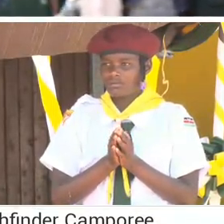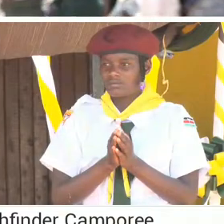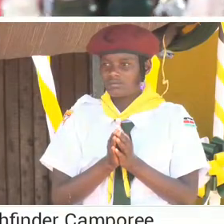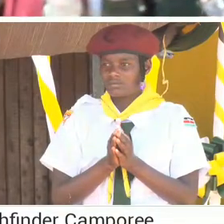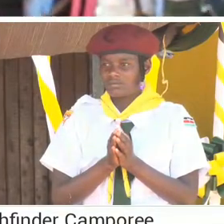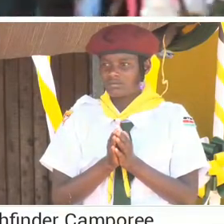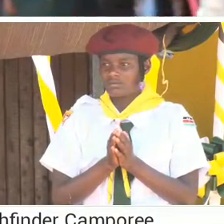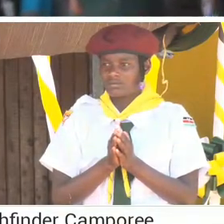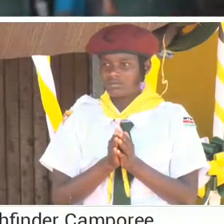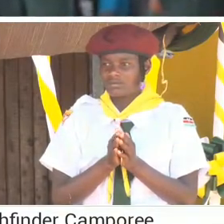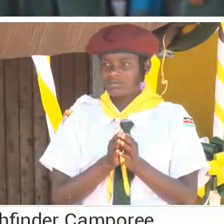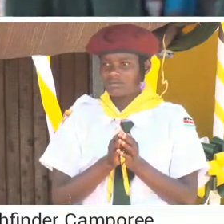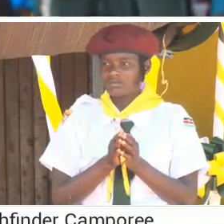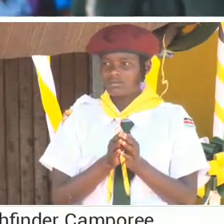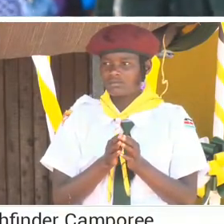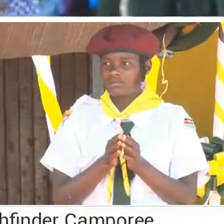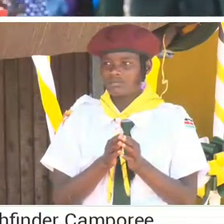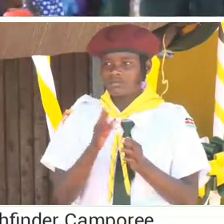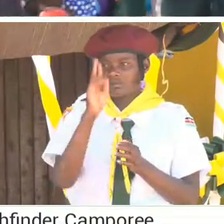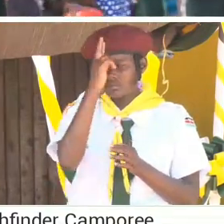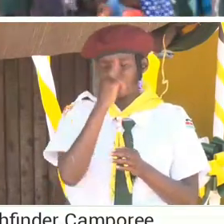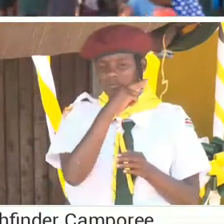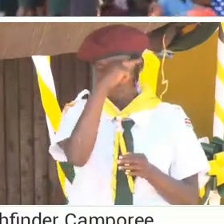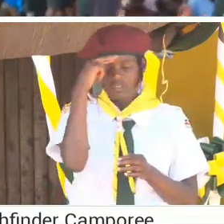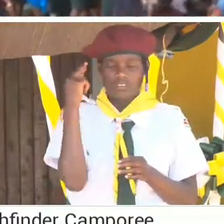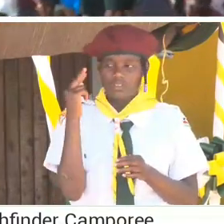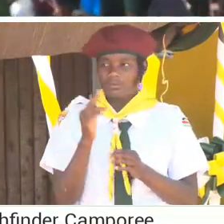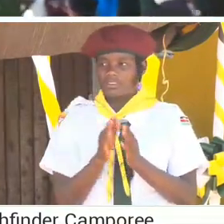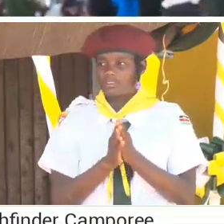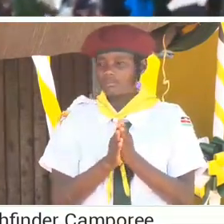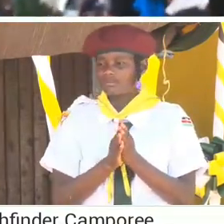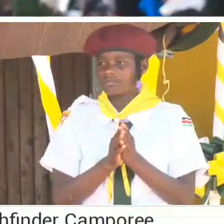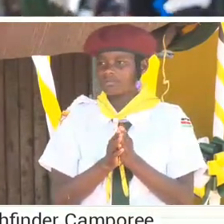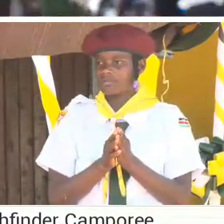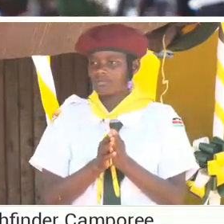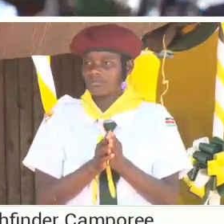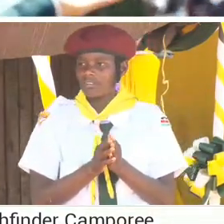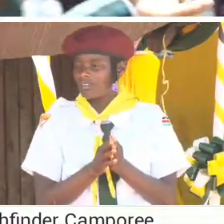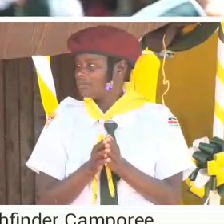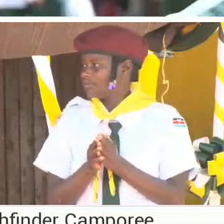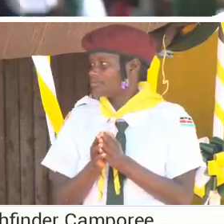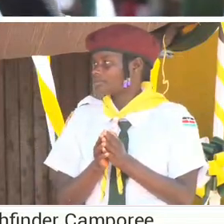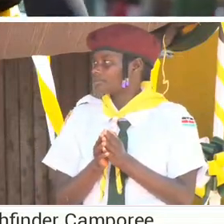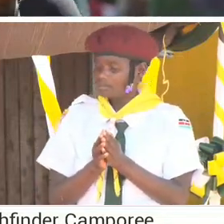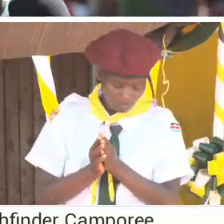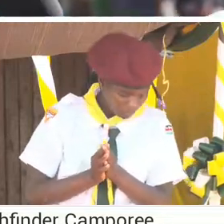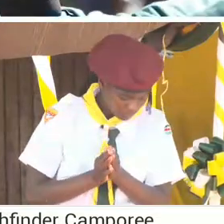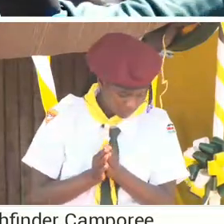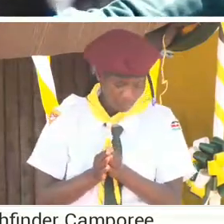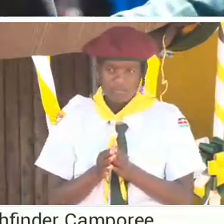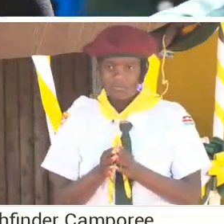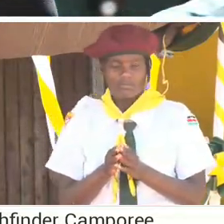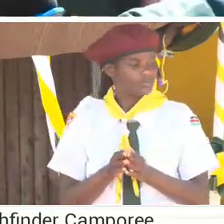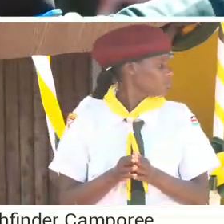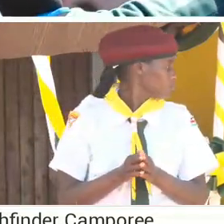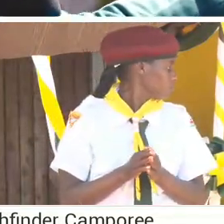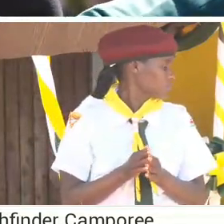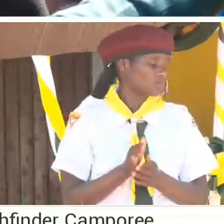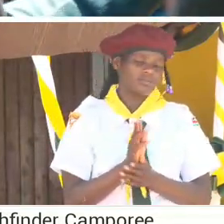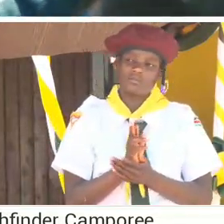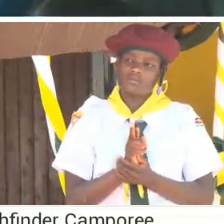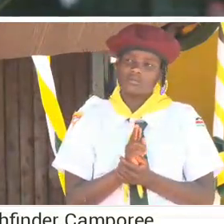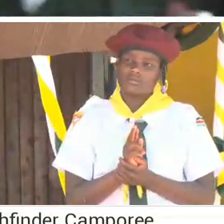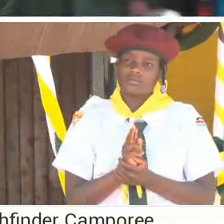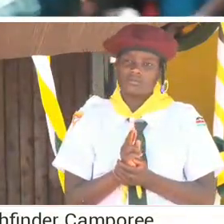Warumi 6 fungu la 3 anasema hamjui kwamba sisi tuliobatizwa katika Kristo